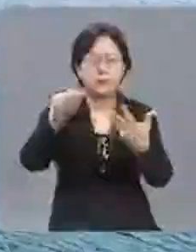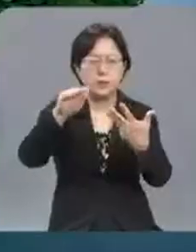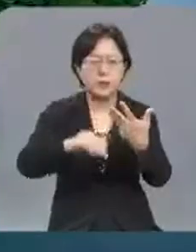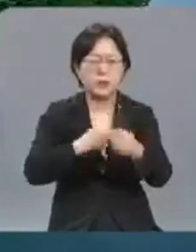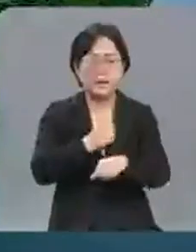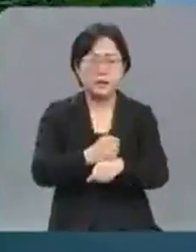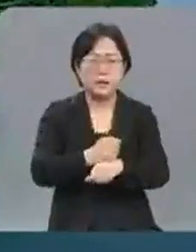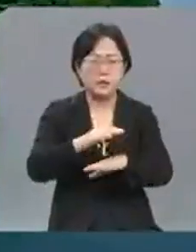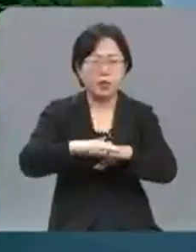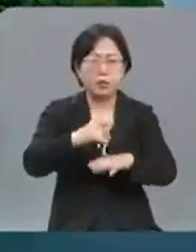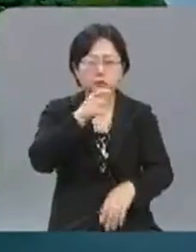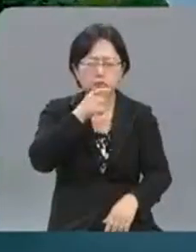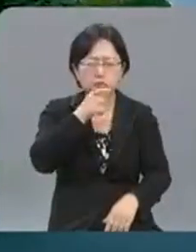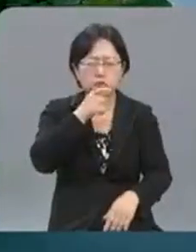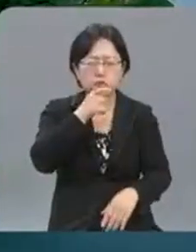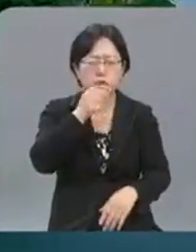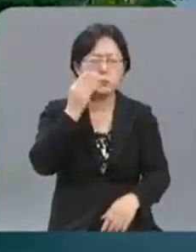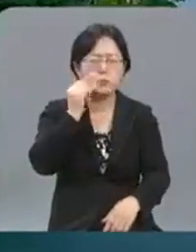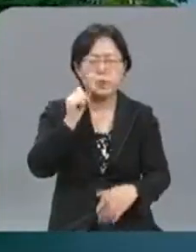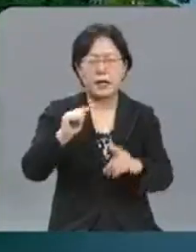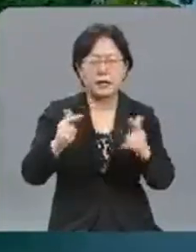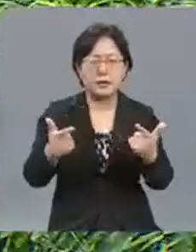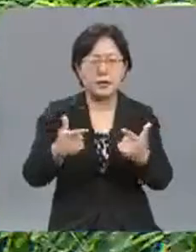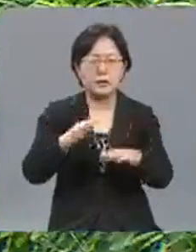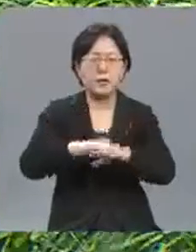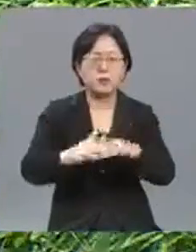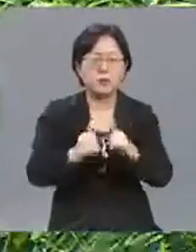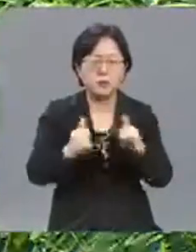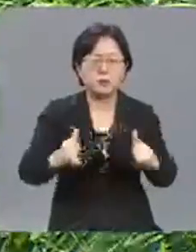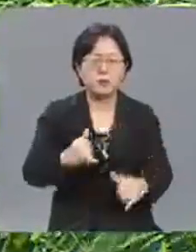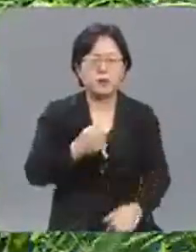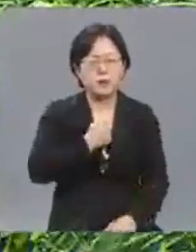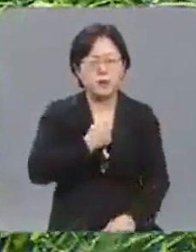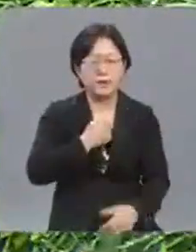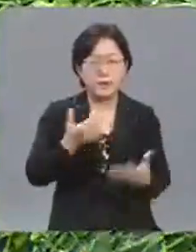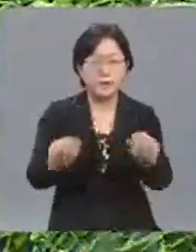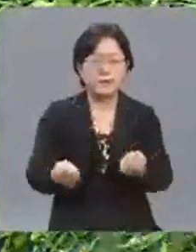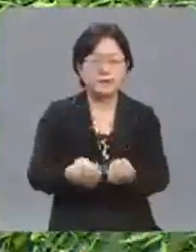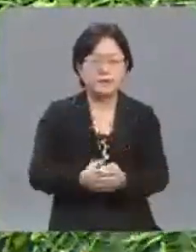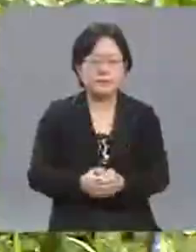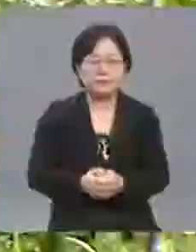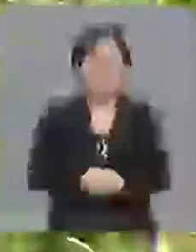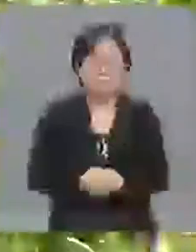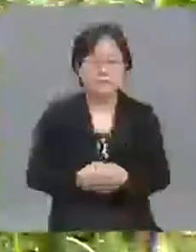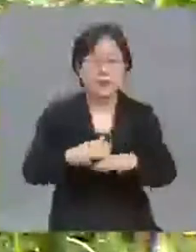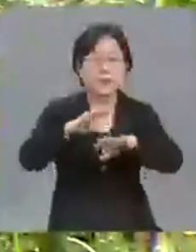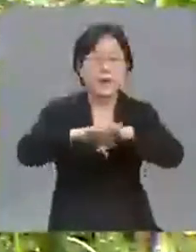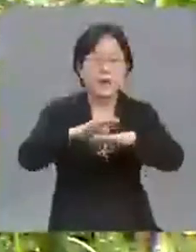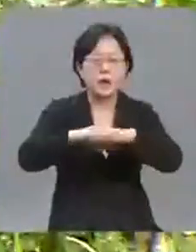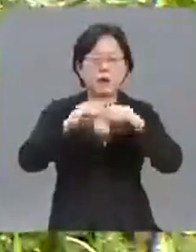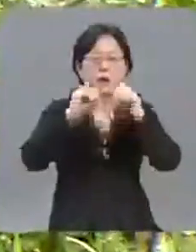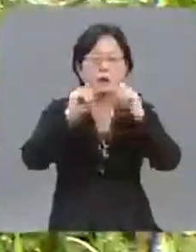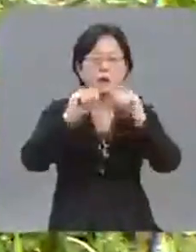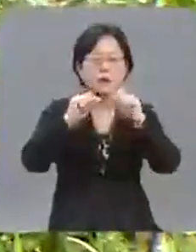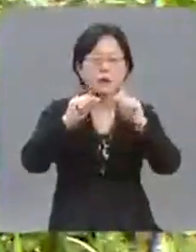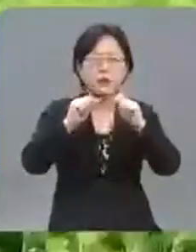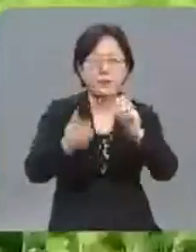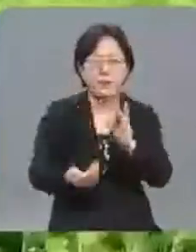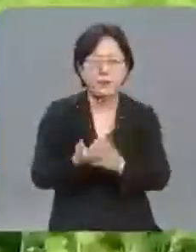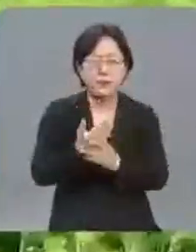떨어지면서 농업용수 공급이 원활하지 않아 농민들은 애를 태워야 했습니다. 탓에 먼지가 났어,